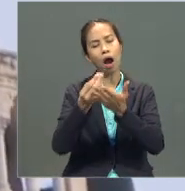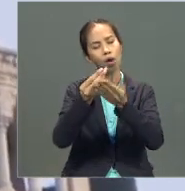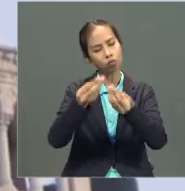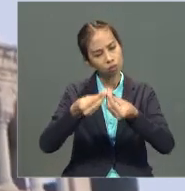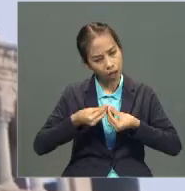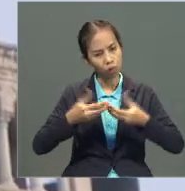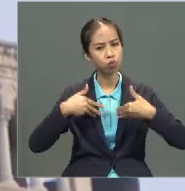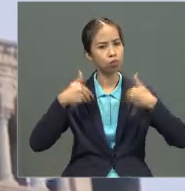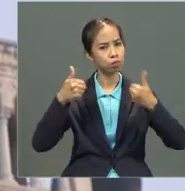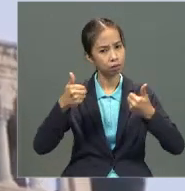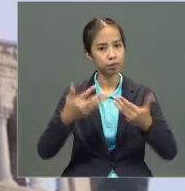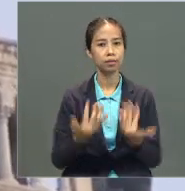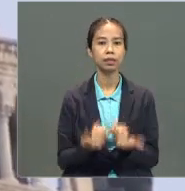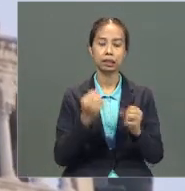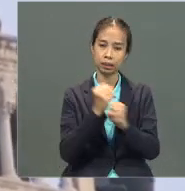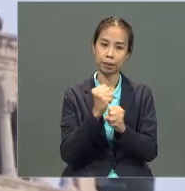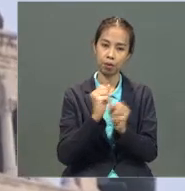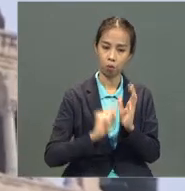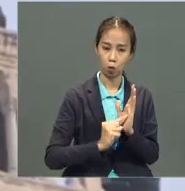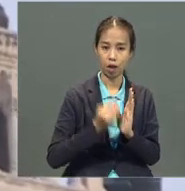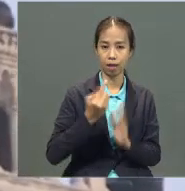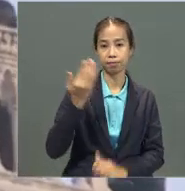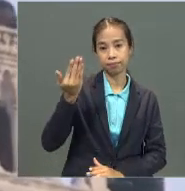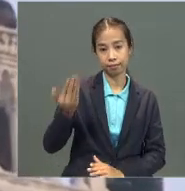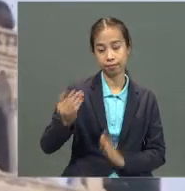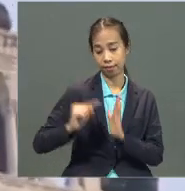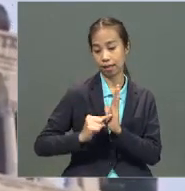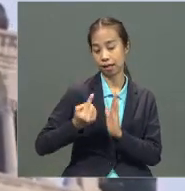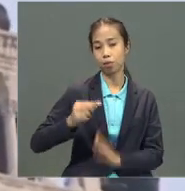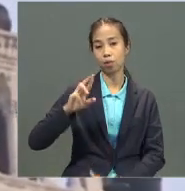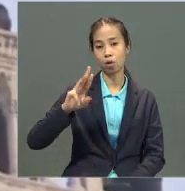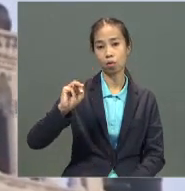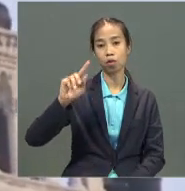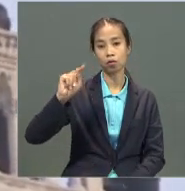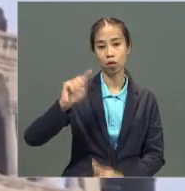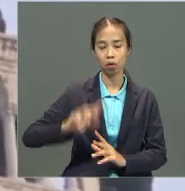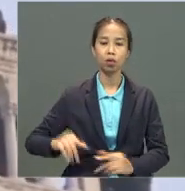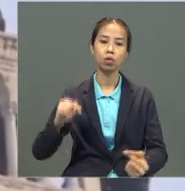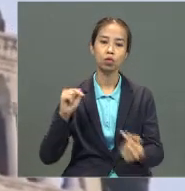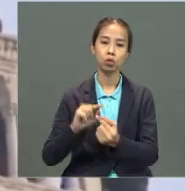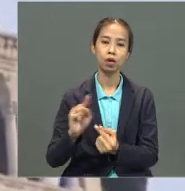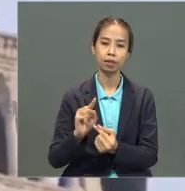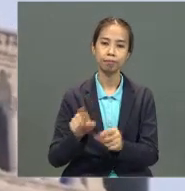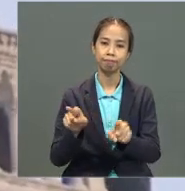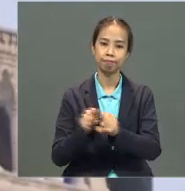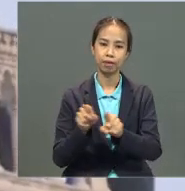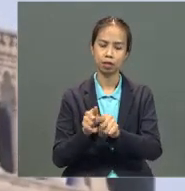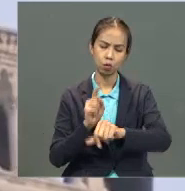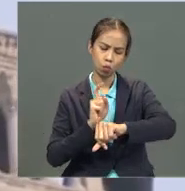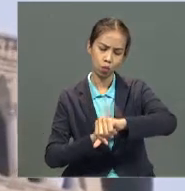และเข้าห้องทำงานเป็นวันแรกเริ่มจากนายอนุชานาคาสายรัฐมนตรีประจำสำนักนายกรัฐมนตรีค่ะก็ถือเ